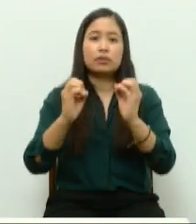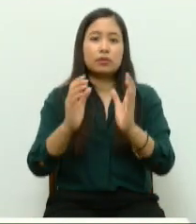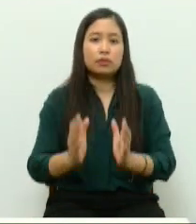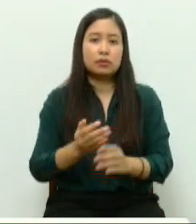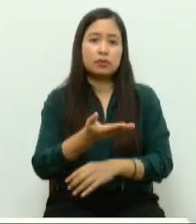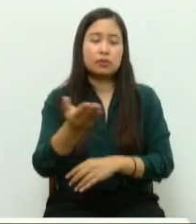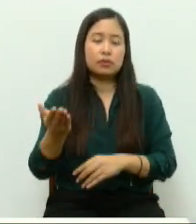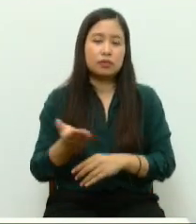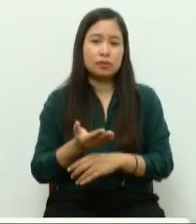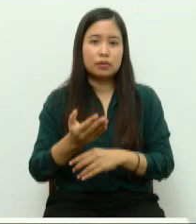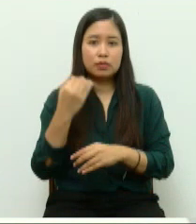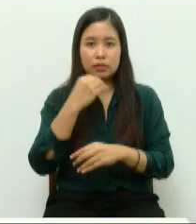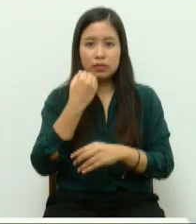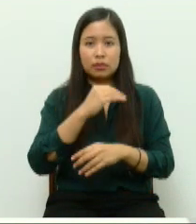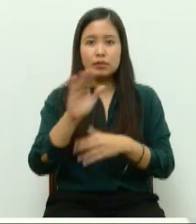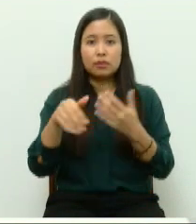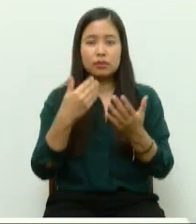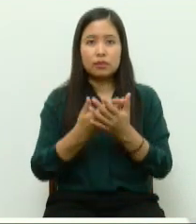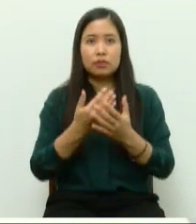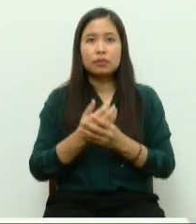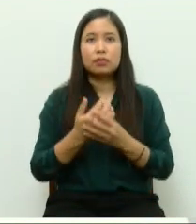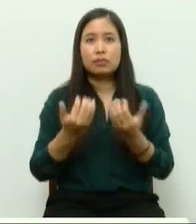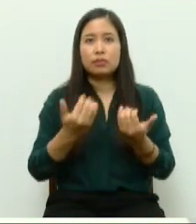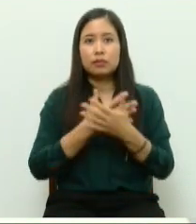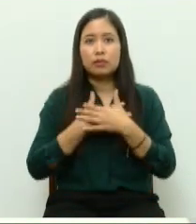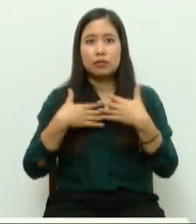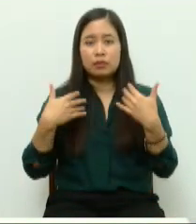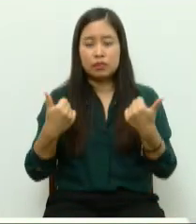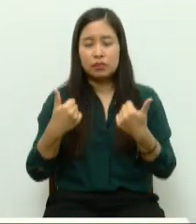กๆท่านให้มีกำลังใจแล้วก็มีความสุขกับการปฏิบัติ